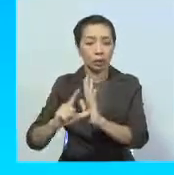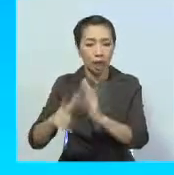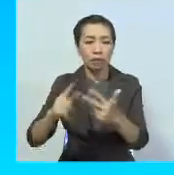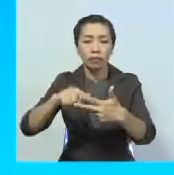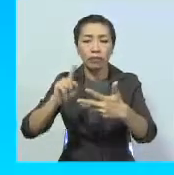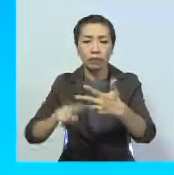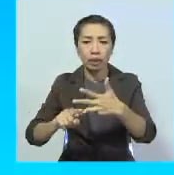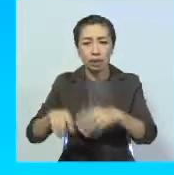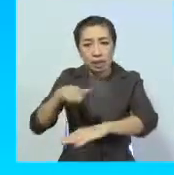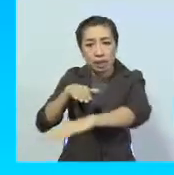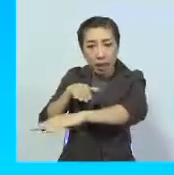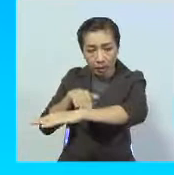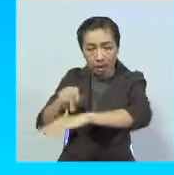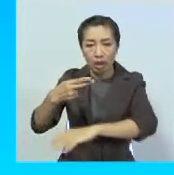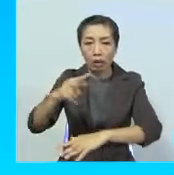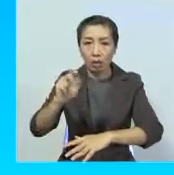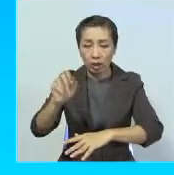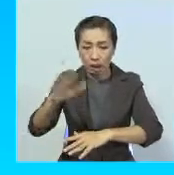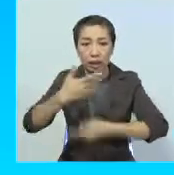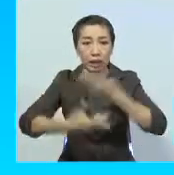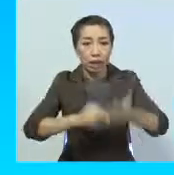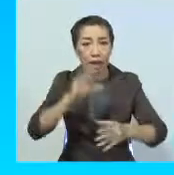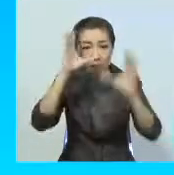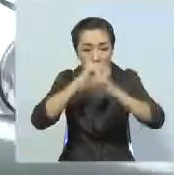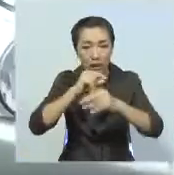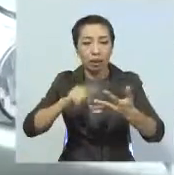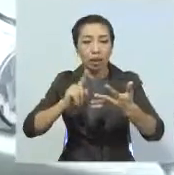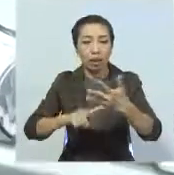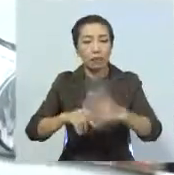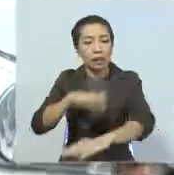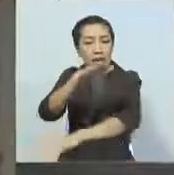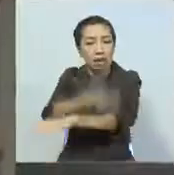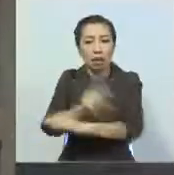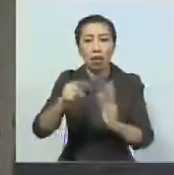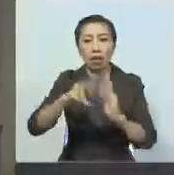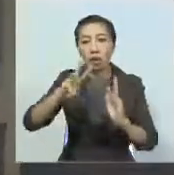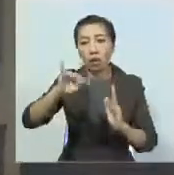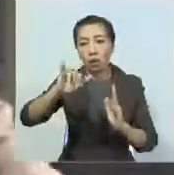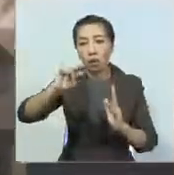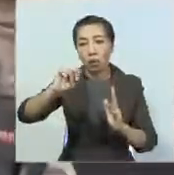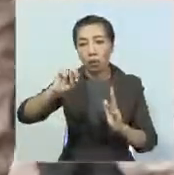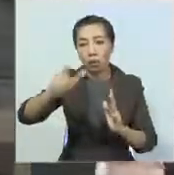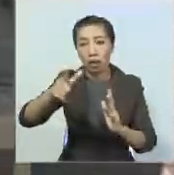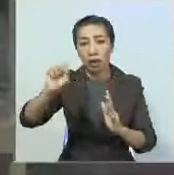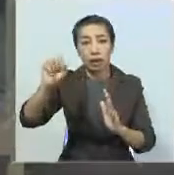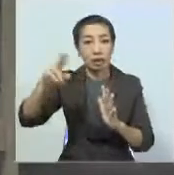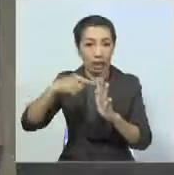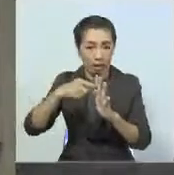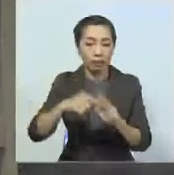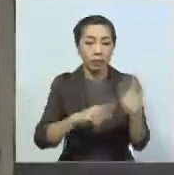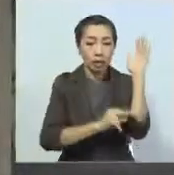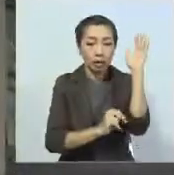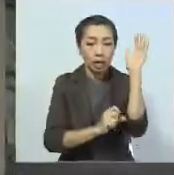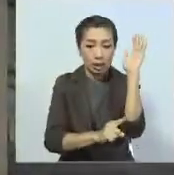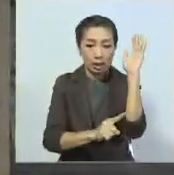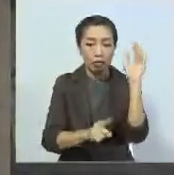องดีหน้าตลาดถ้ำพนาราและที่4แยกเวียงสาค่ะโดยกลุ่มเกษตรกรชาวสวนยางจังหวัดนครศรีธรรม